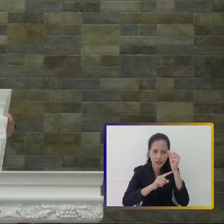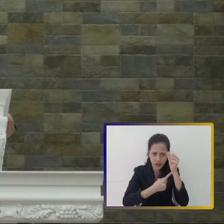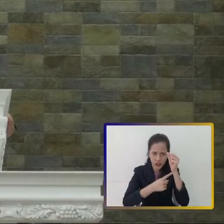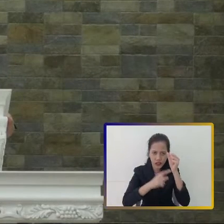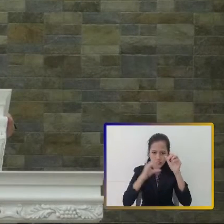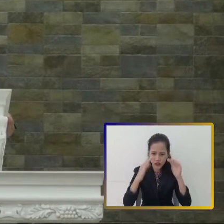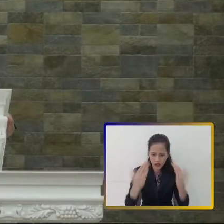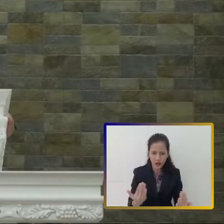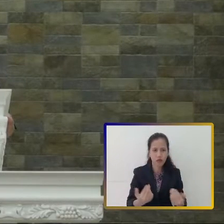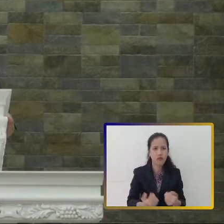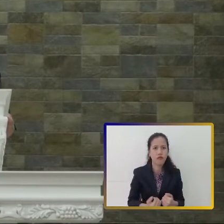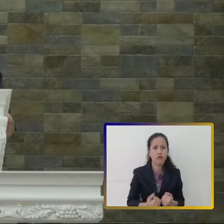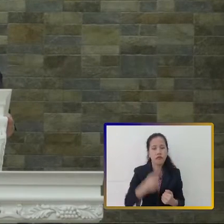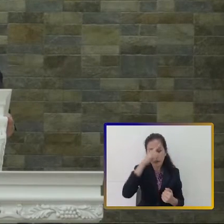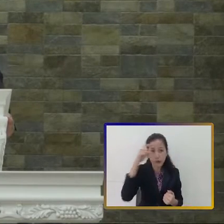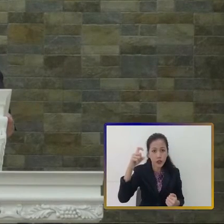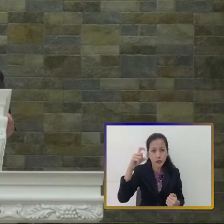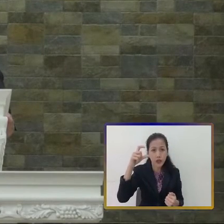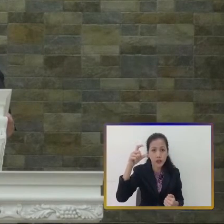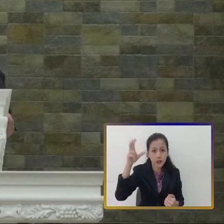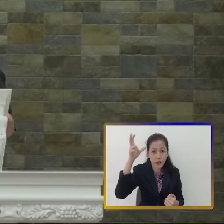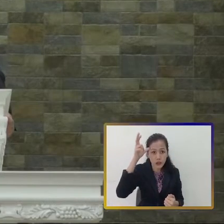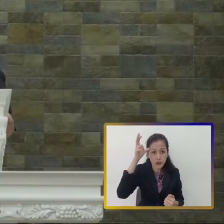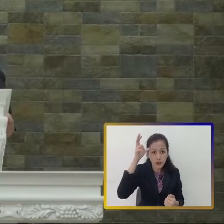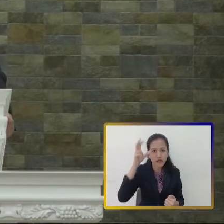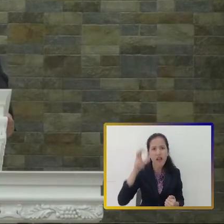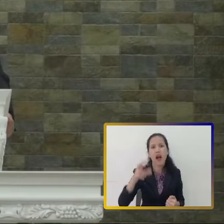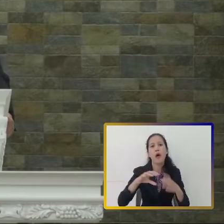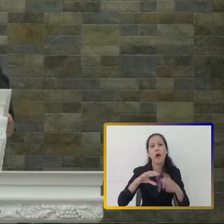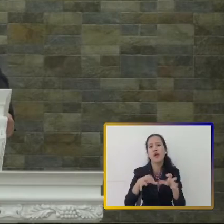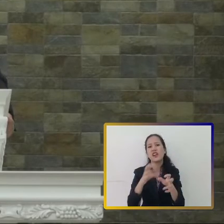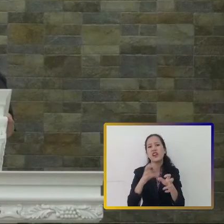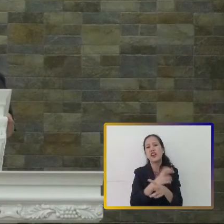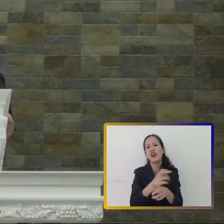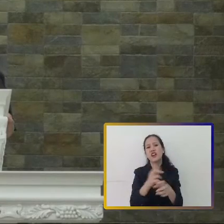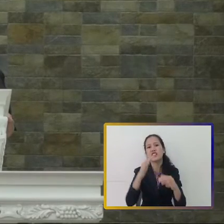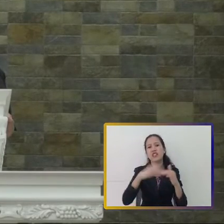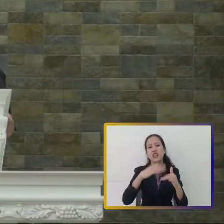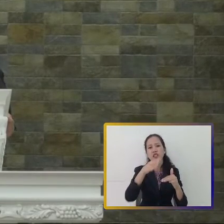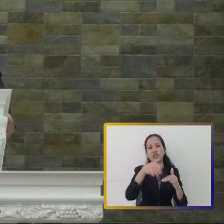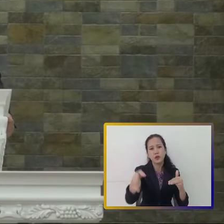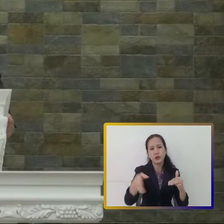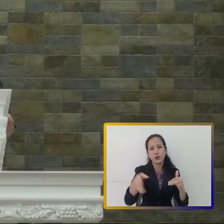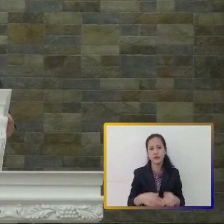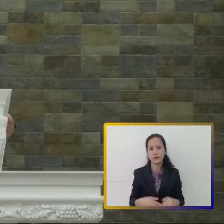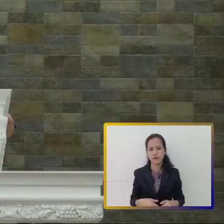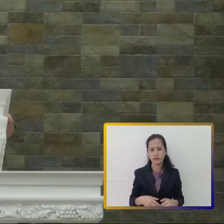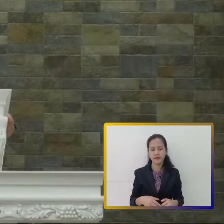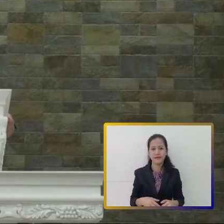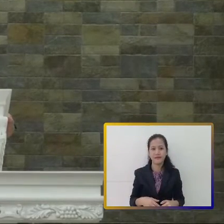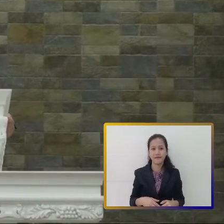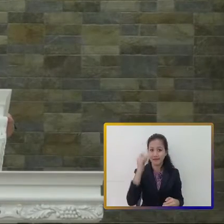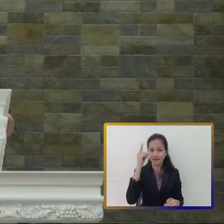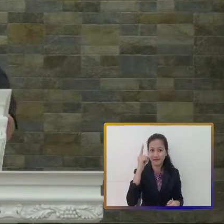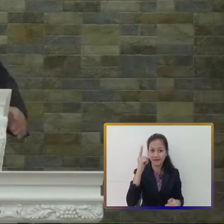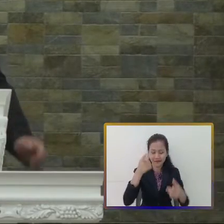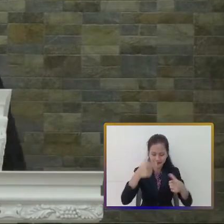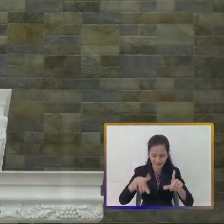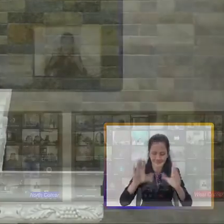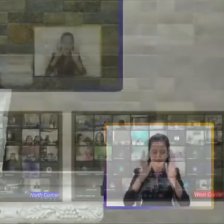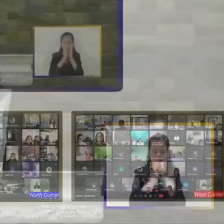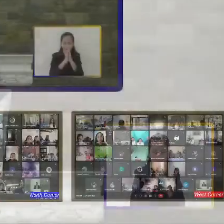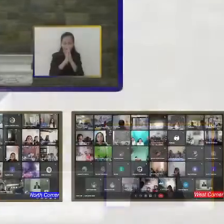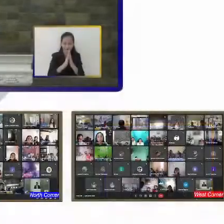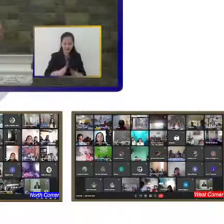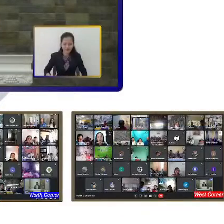Diablo, kapatid, sasabayan po tayo ng pag-build ng so-called family. Tayo po tayo tumayo, tayo po yung manalangin. Dakilan namin Diyos,